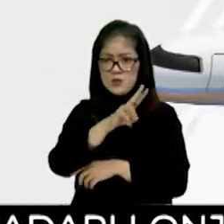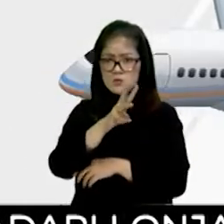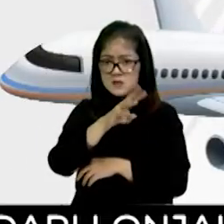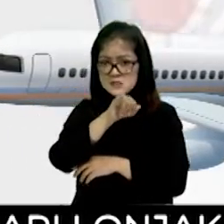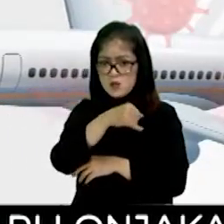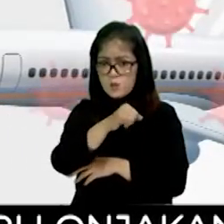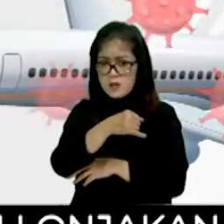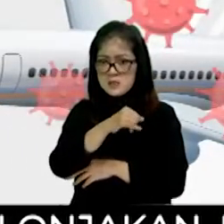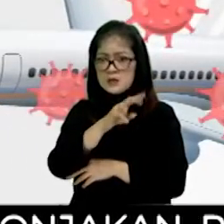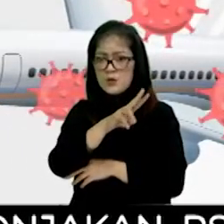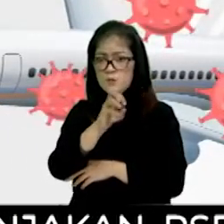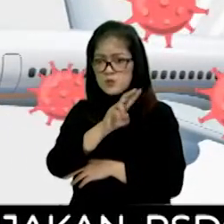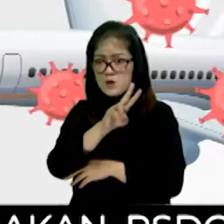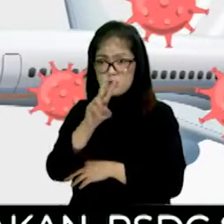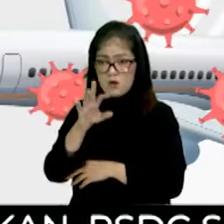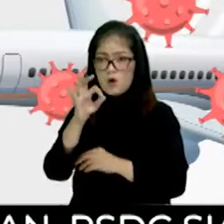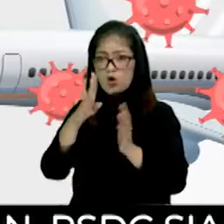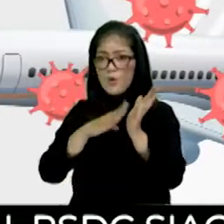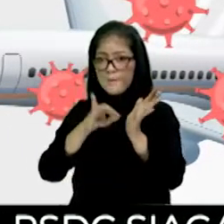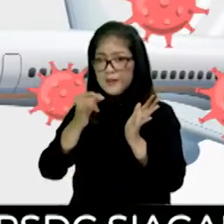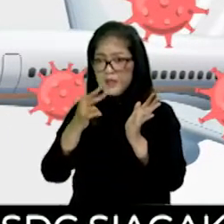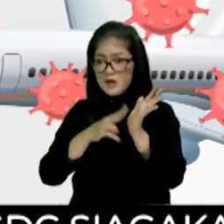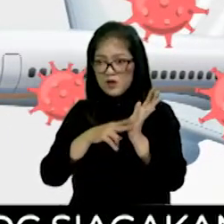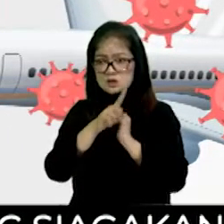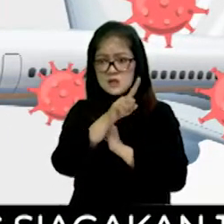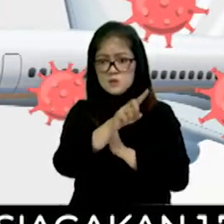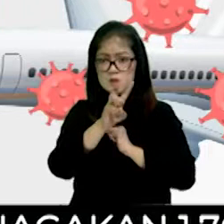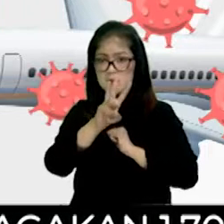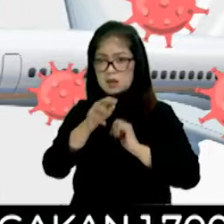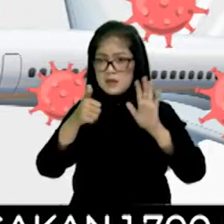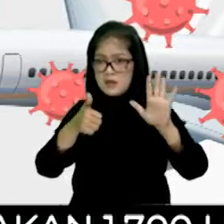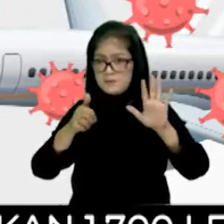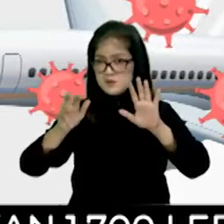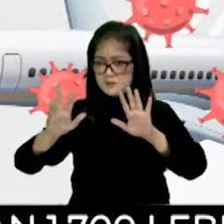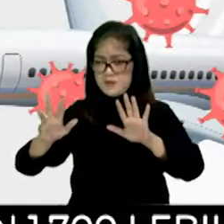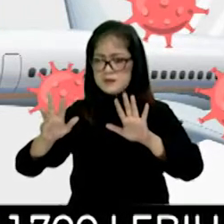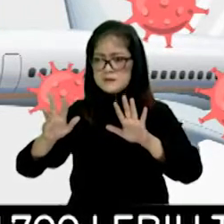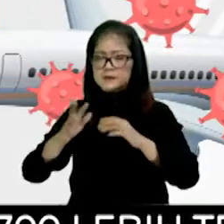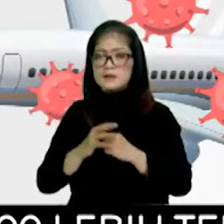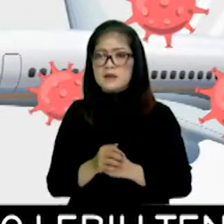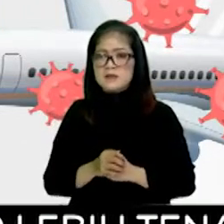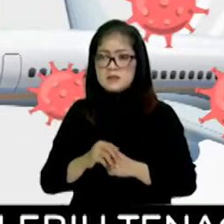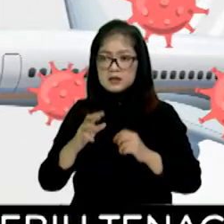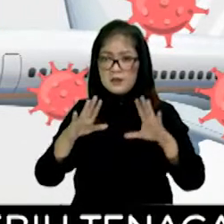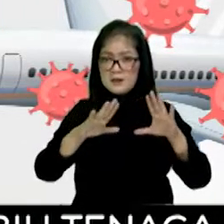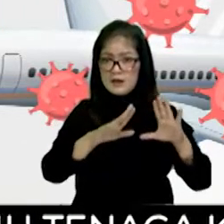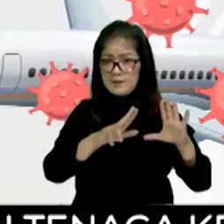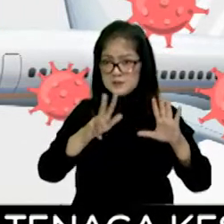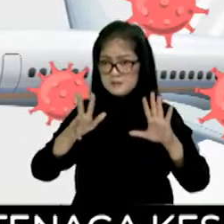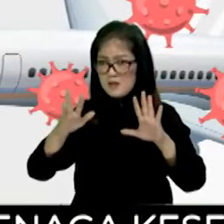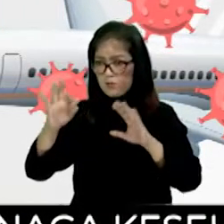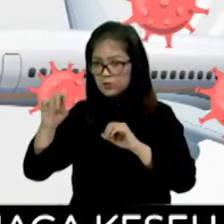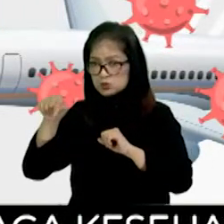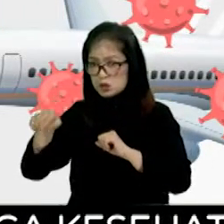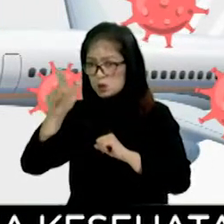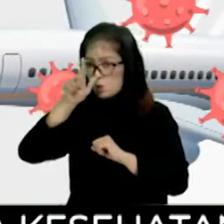kasus Omikron yang menyebar di tanah air mencapai 1.369 kasus. Sebanyak 840 kasus berasal dari pelaku